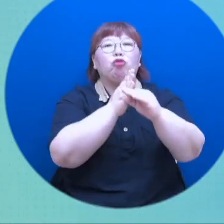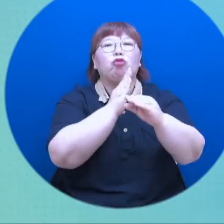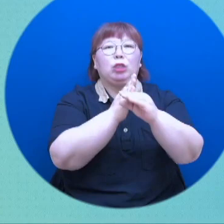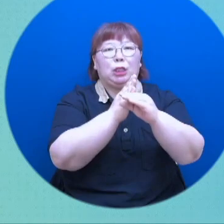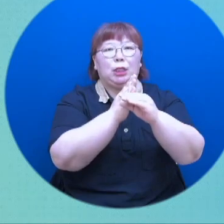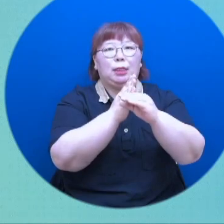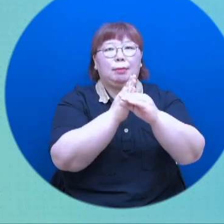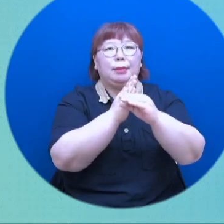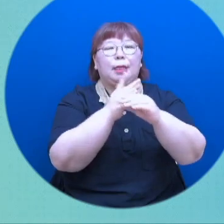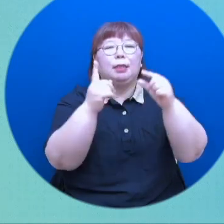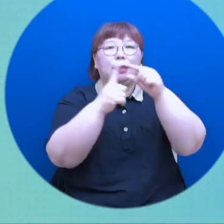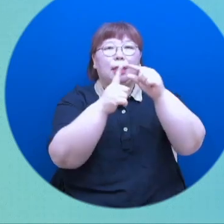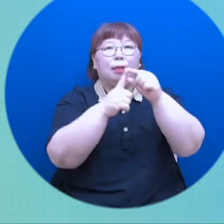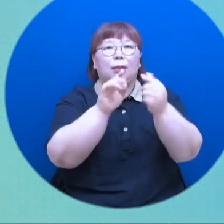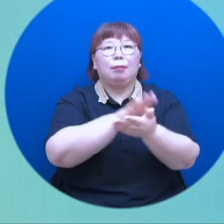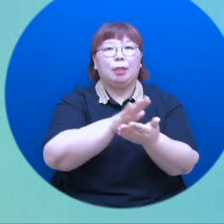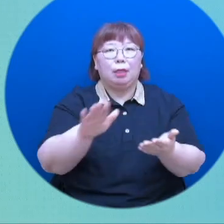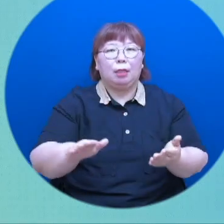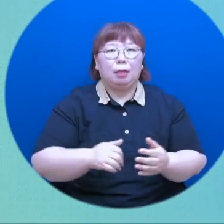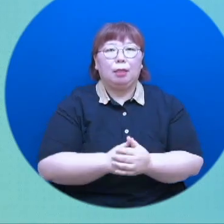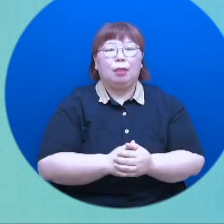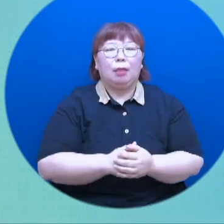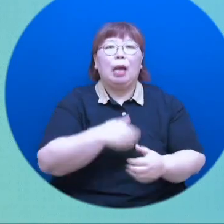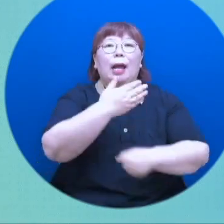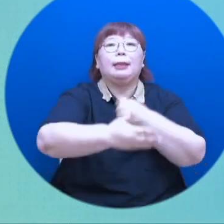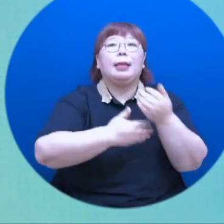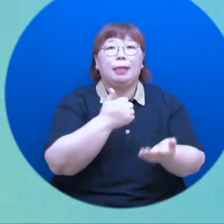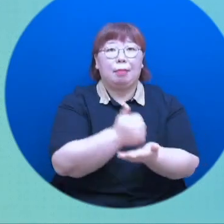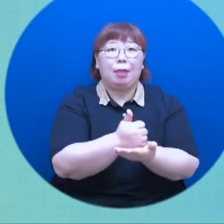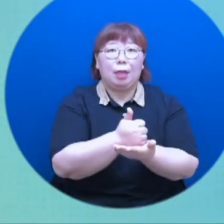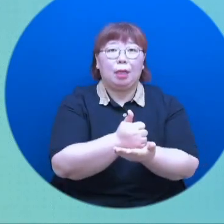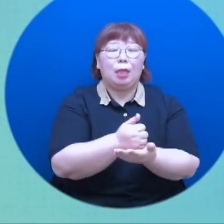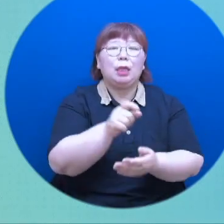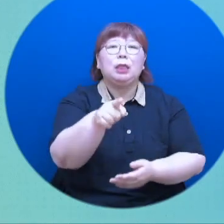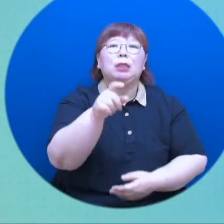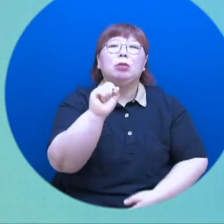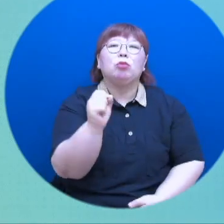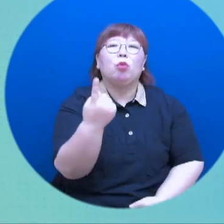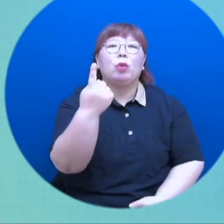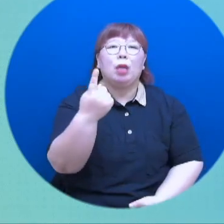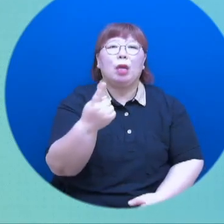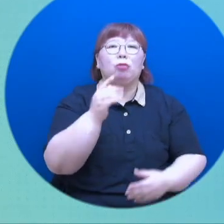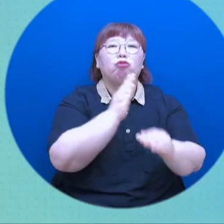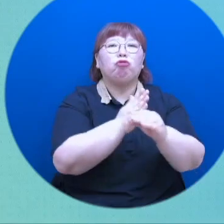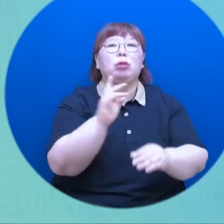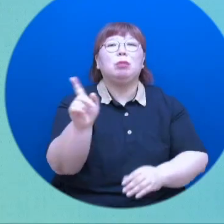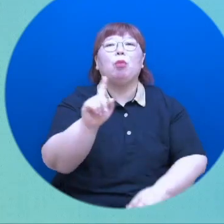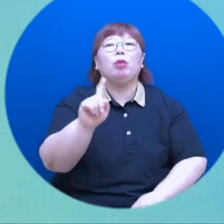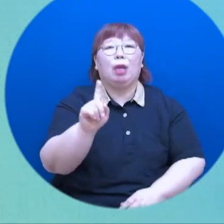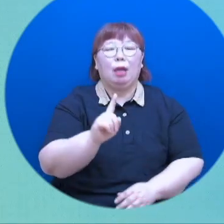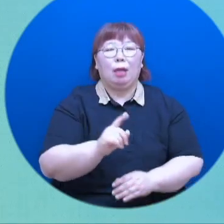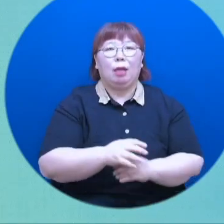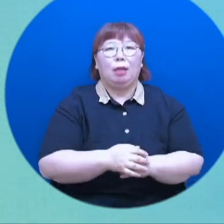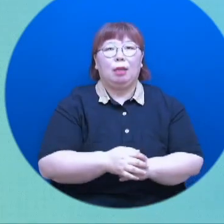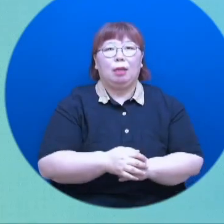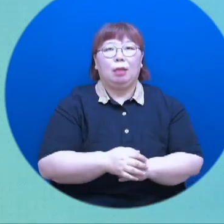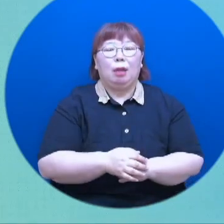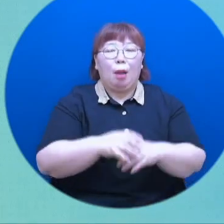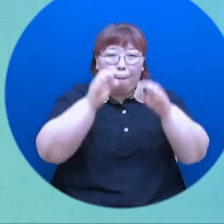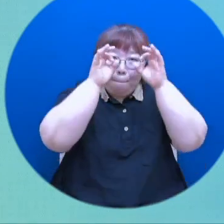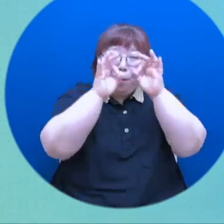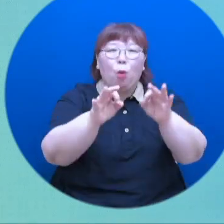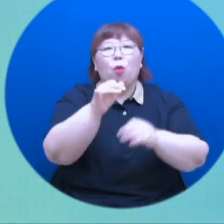중심이라는 단어를 쓰고 있다는 거예요. 하나님께서는 그 동기의 중심이 무엇이냐라는 것을